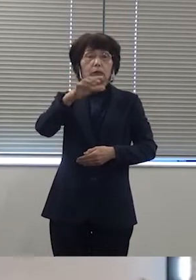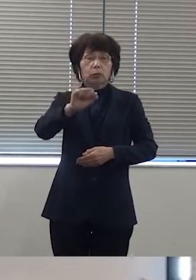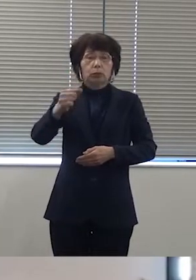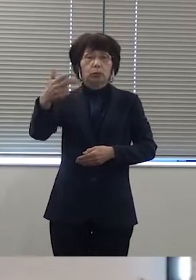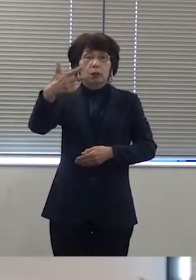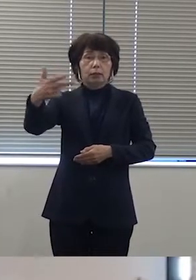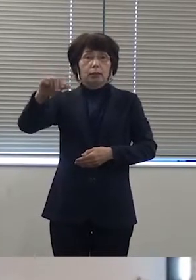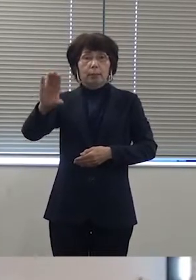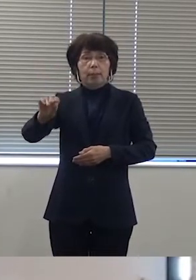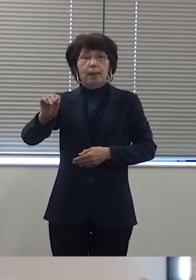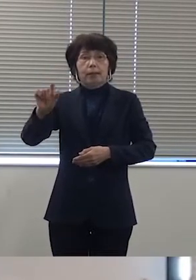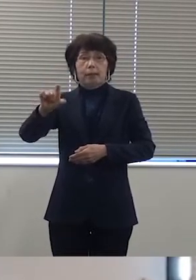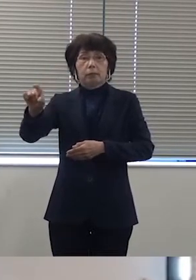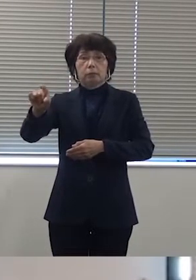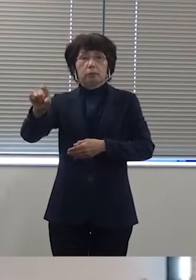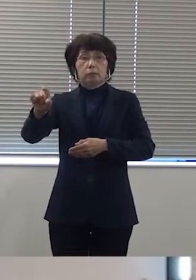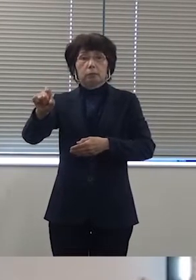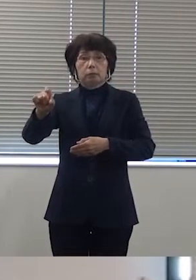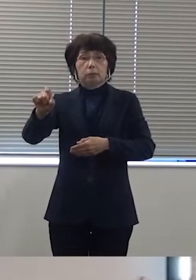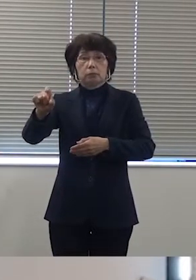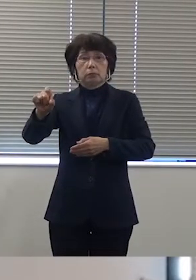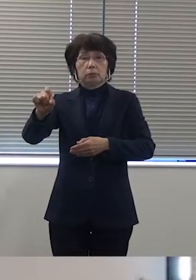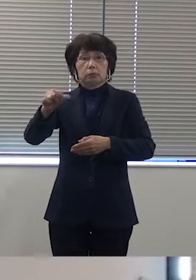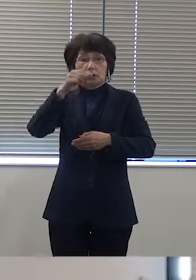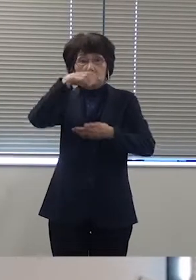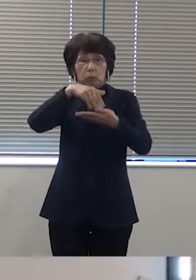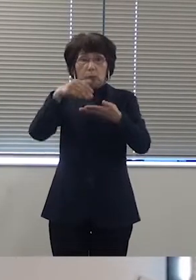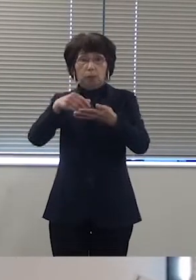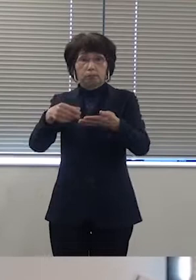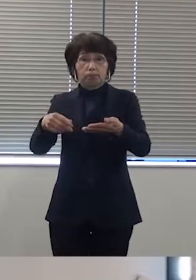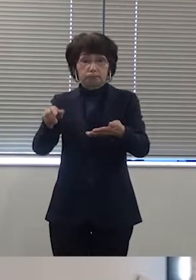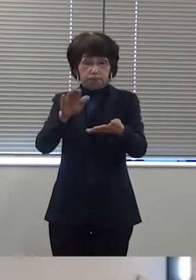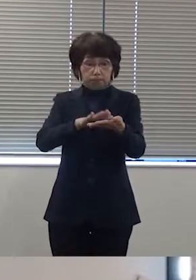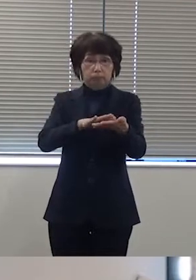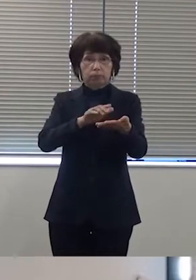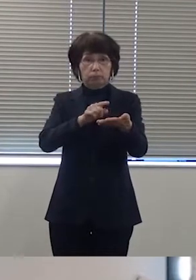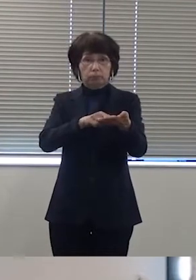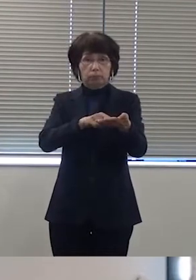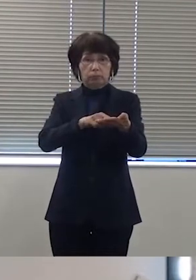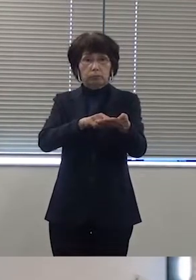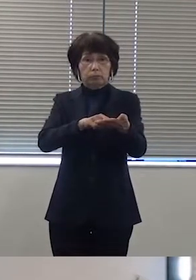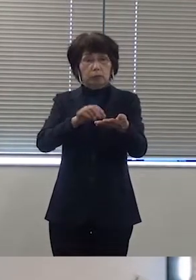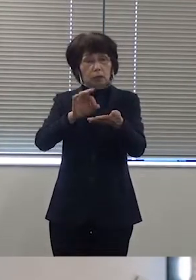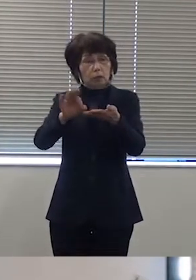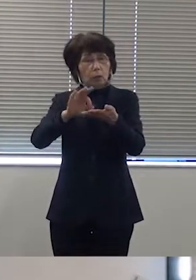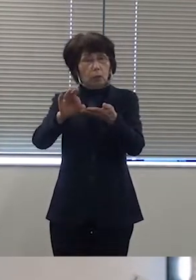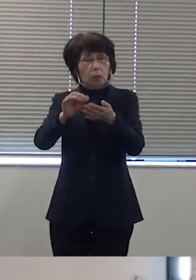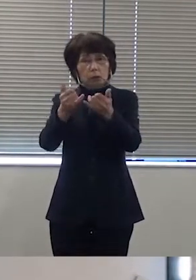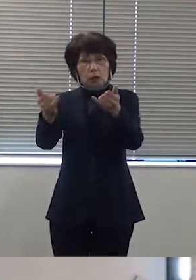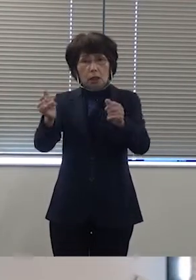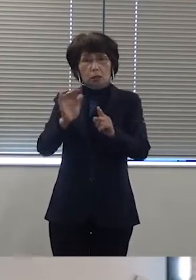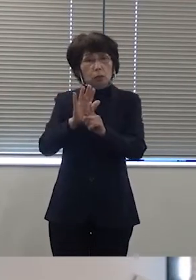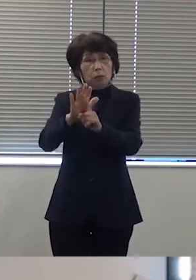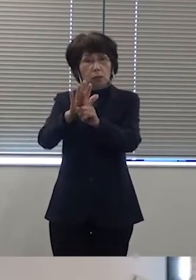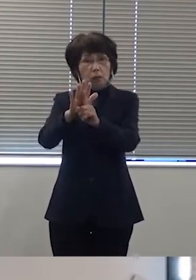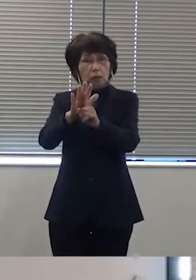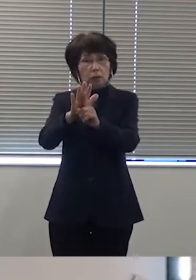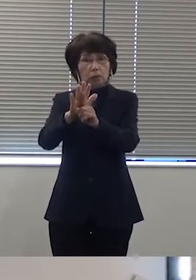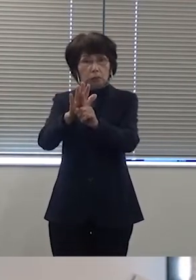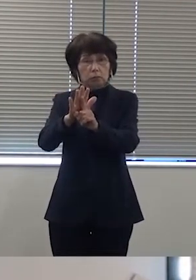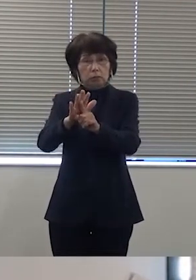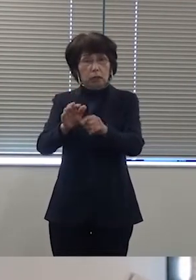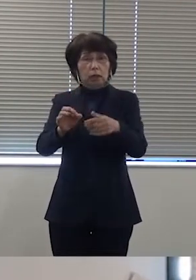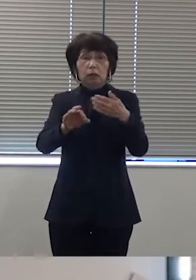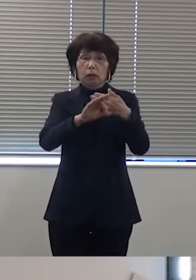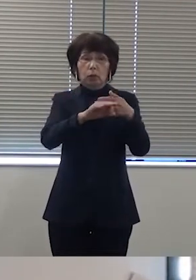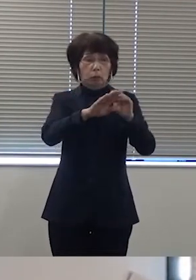体整ってまいりました。また利用者の支援につきましても、例えば子育ての支援等の利